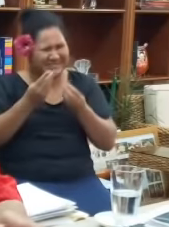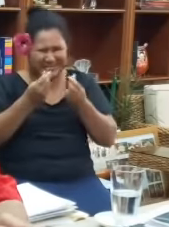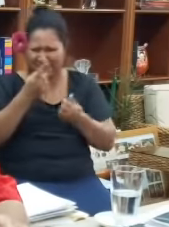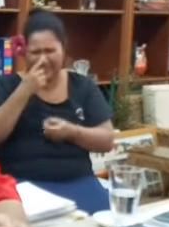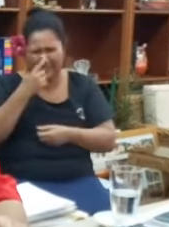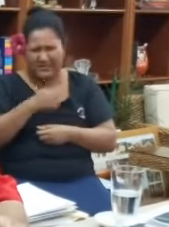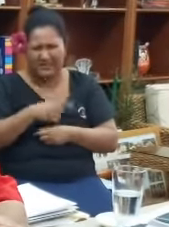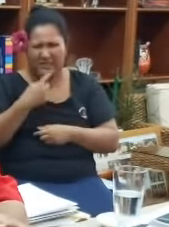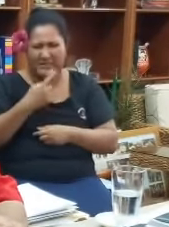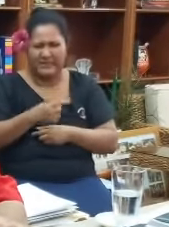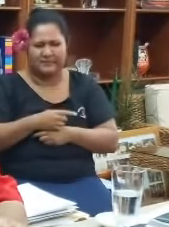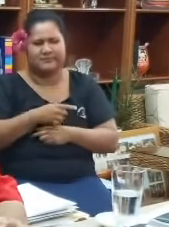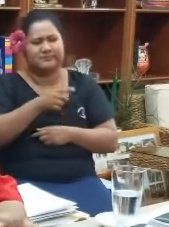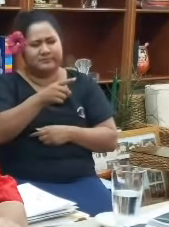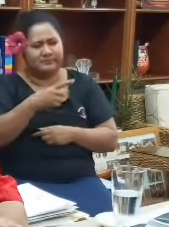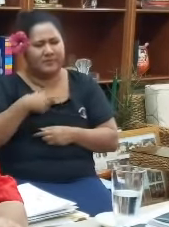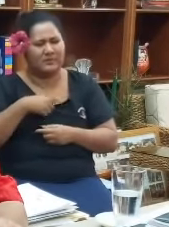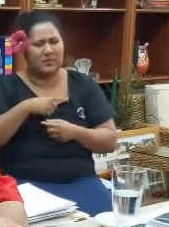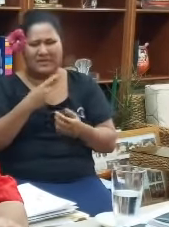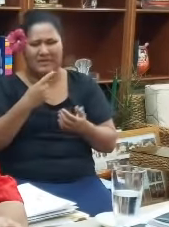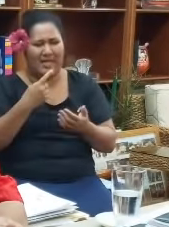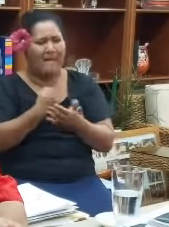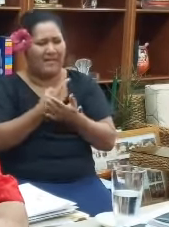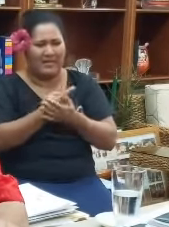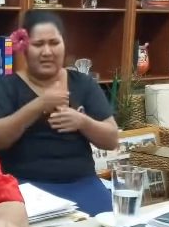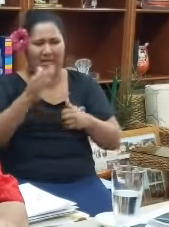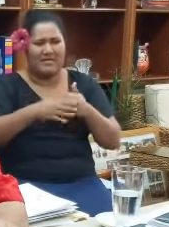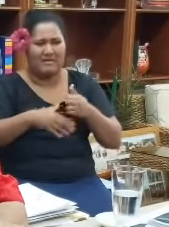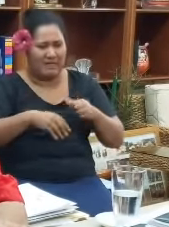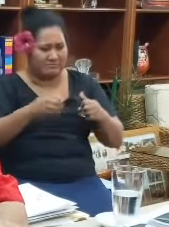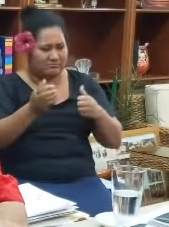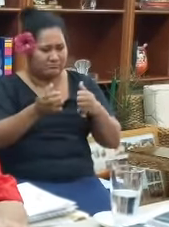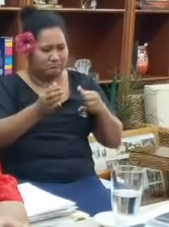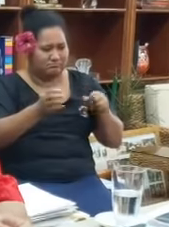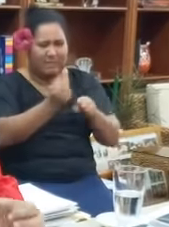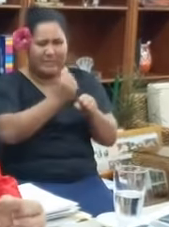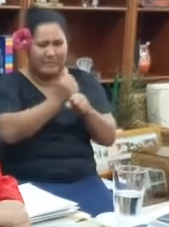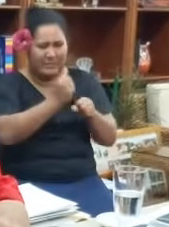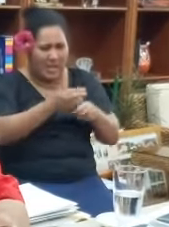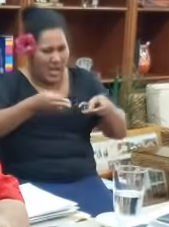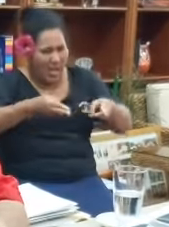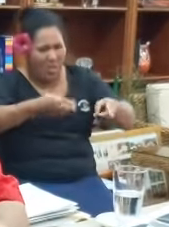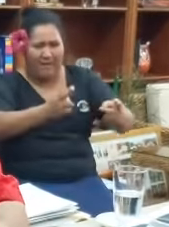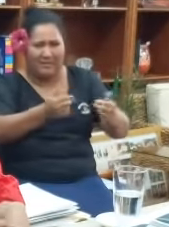o le atunuu fai mai o le mea lē tupu le lelelaina fai o tatou alapiti